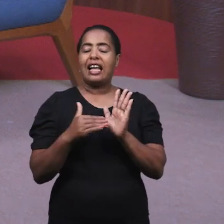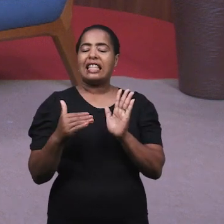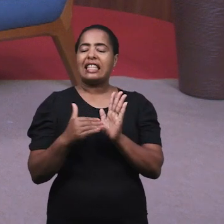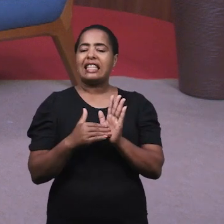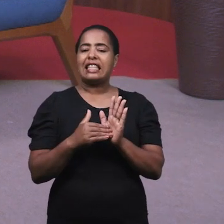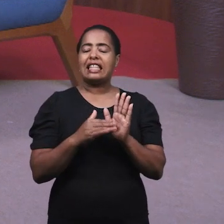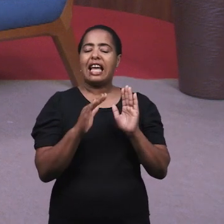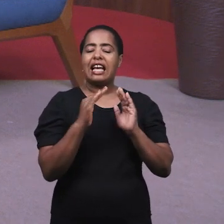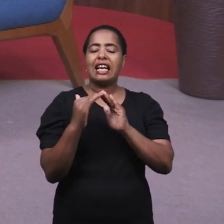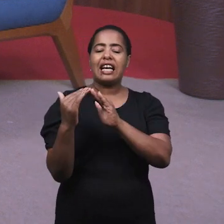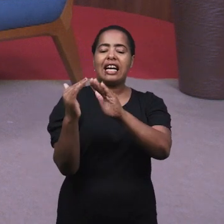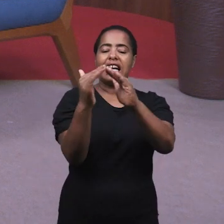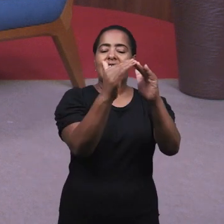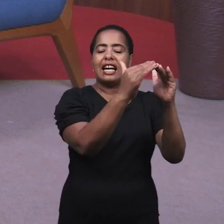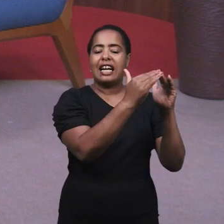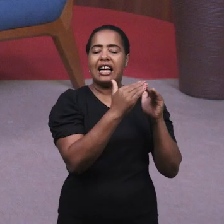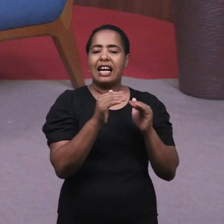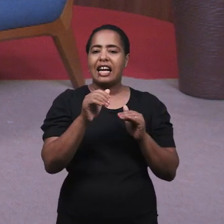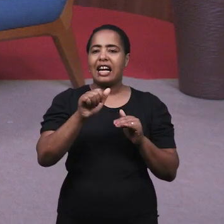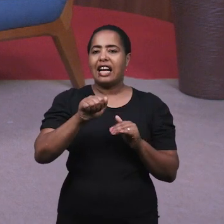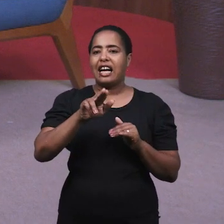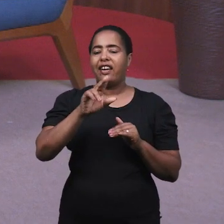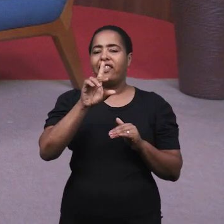faisait déjà tard.